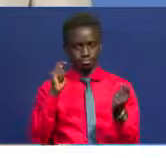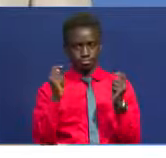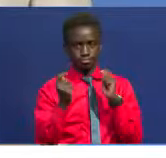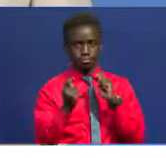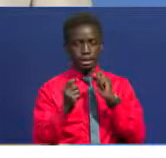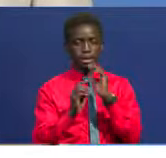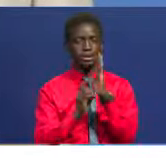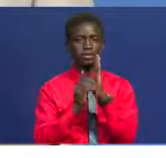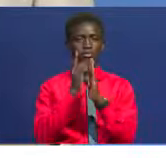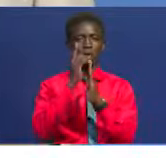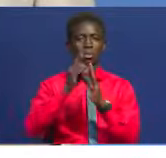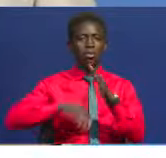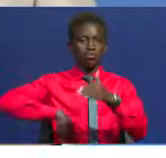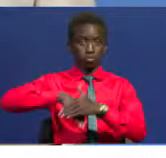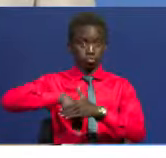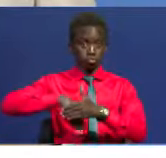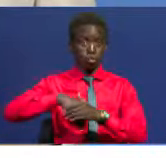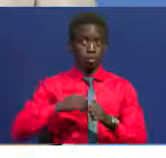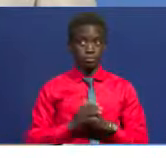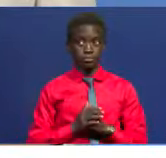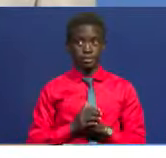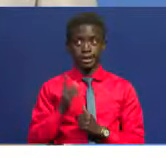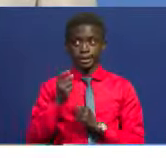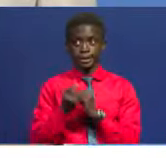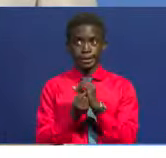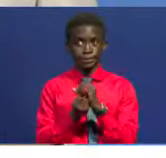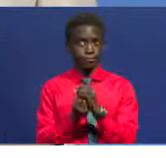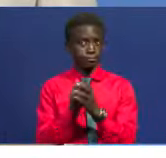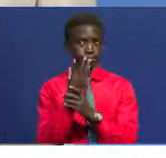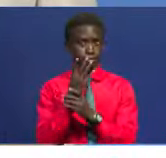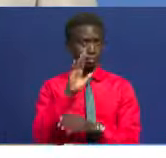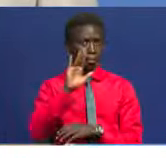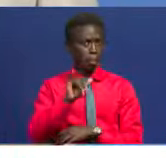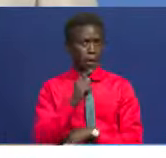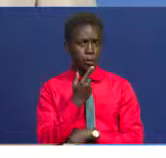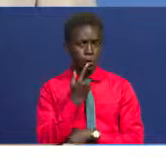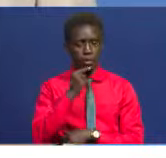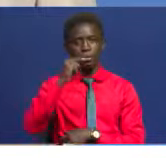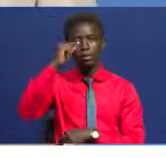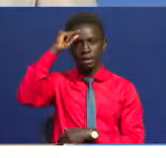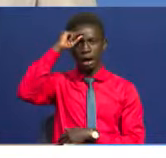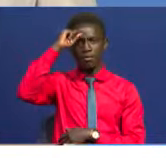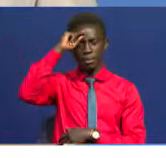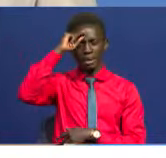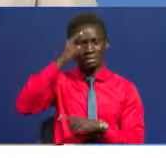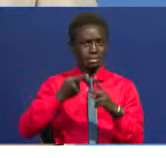soka uliozinduliwa na vyombo husika vya serikali kuu mwaka